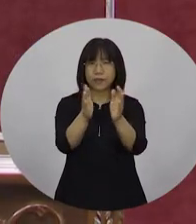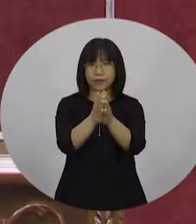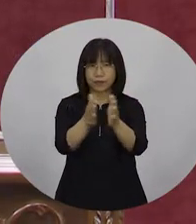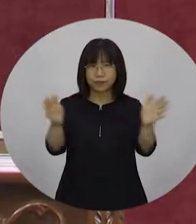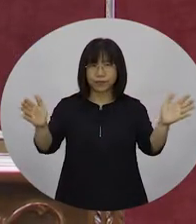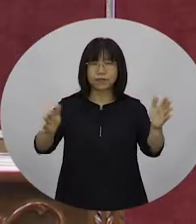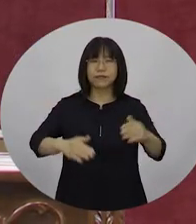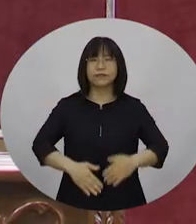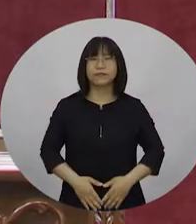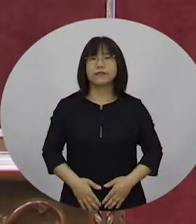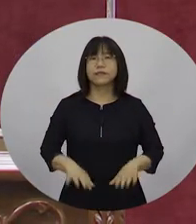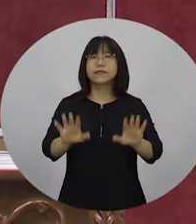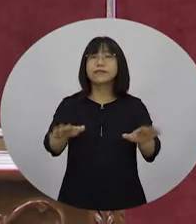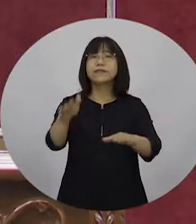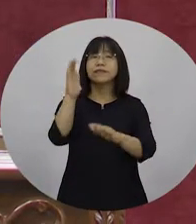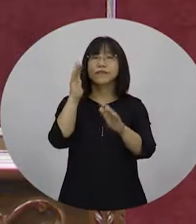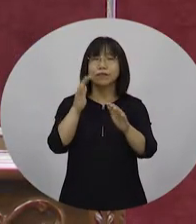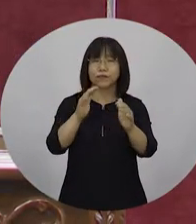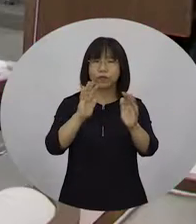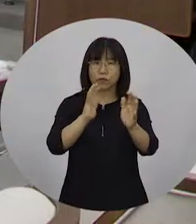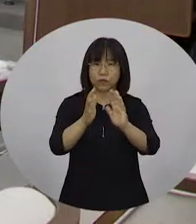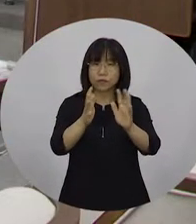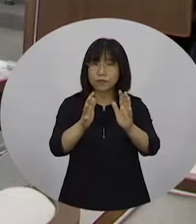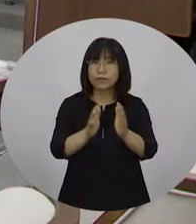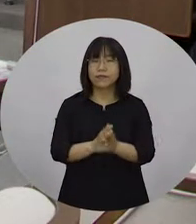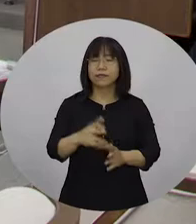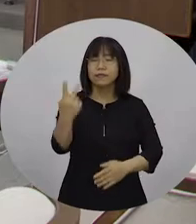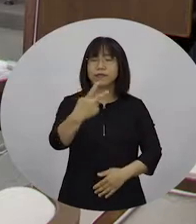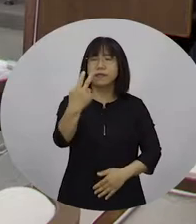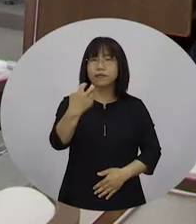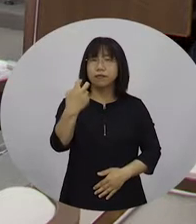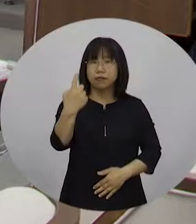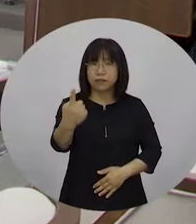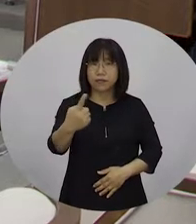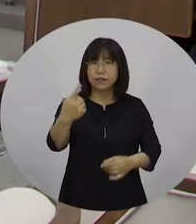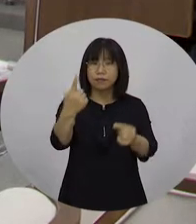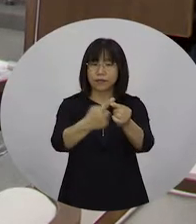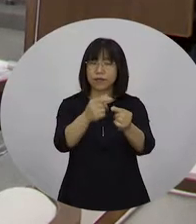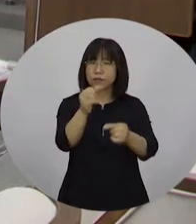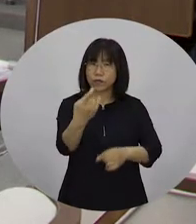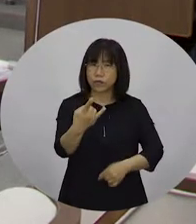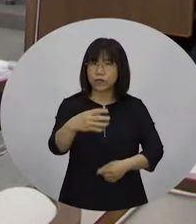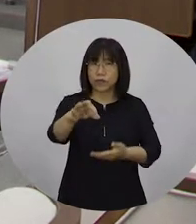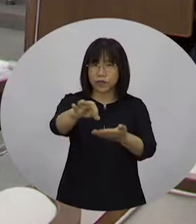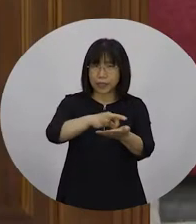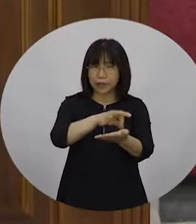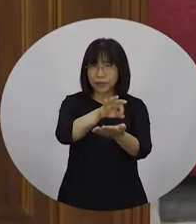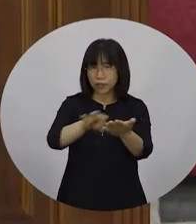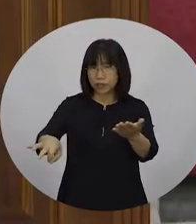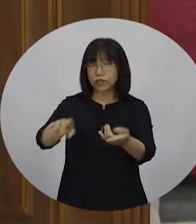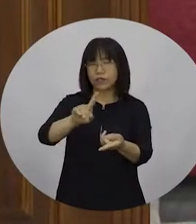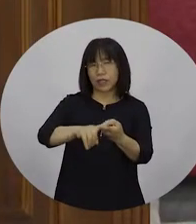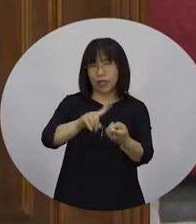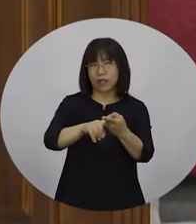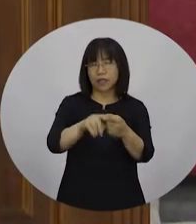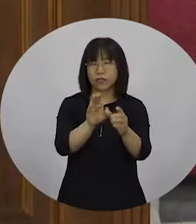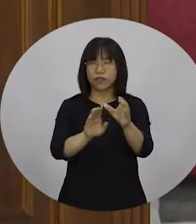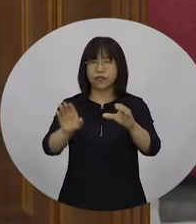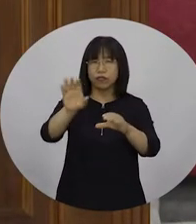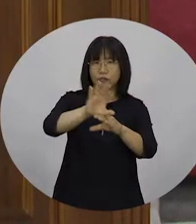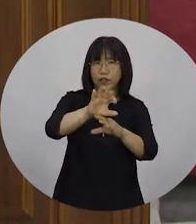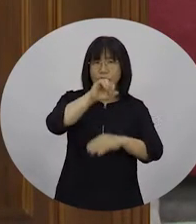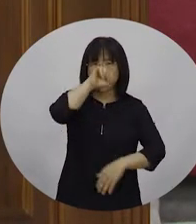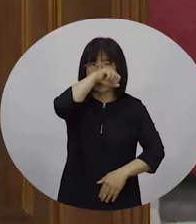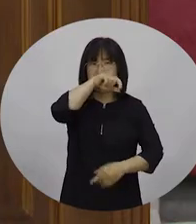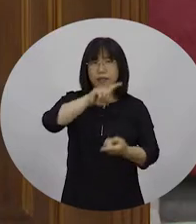지난 8일 1차 본회의 로 계획했습니다 1차 본회의에서는 2021년 도 제 1 회 체액